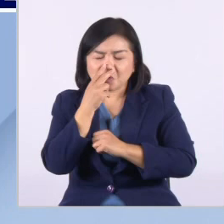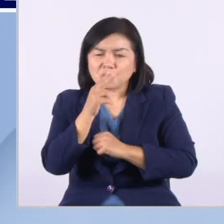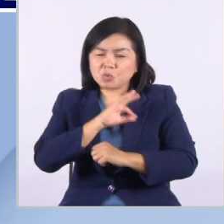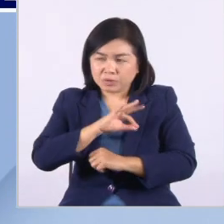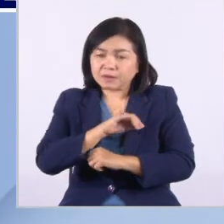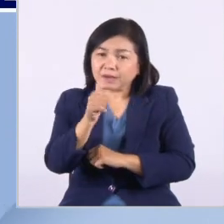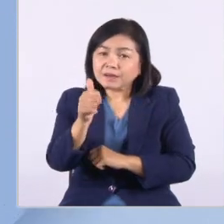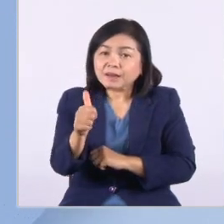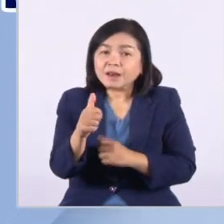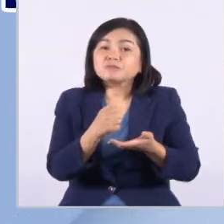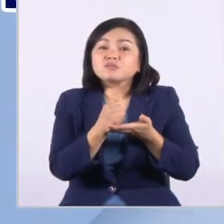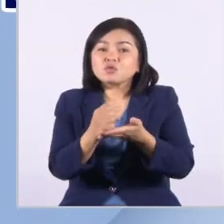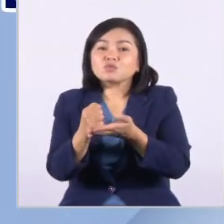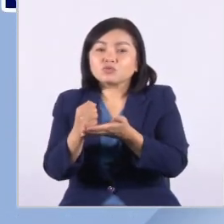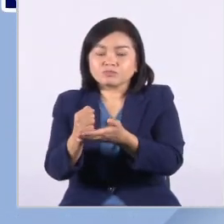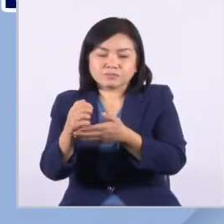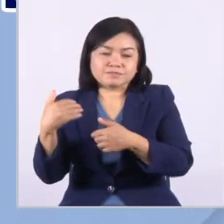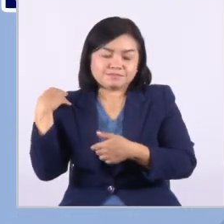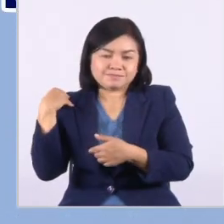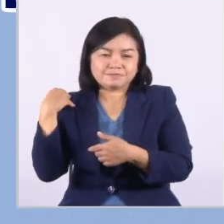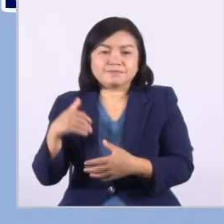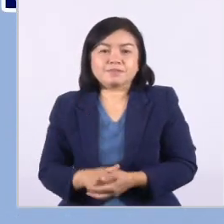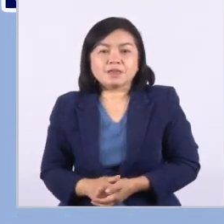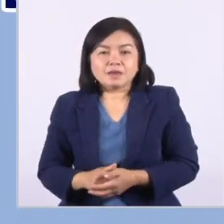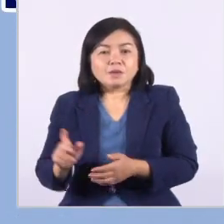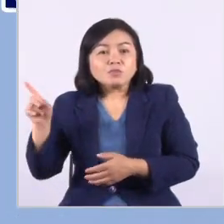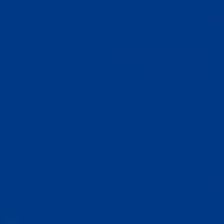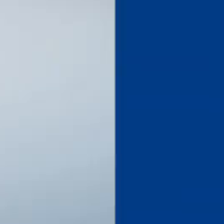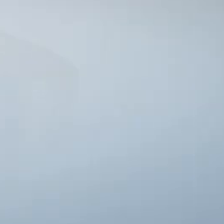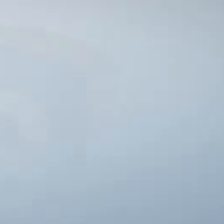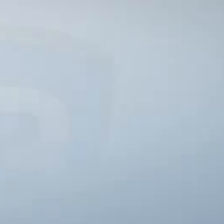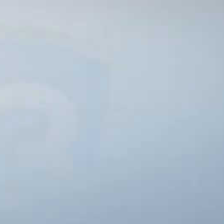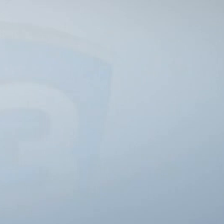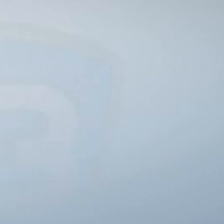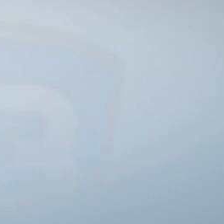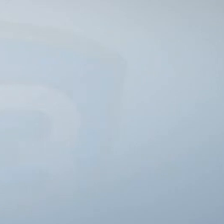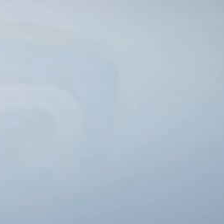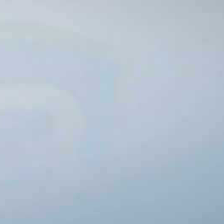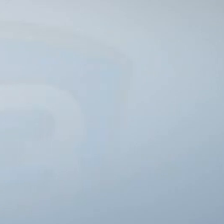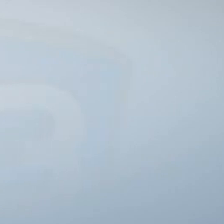่เฉียว สาวๆนี่ชอบนะ